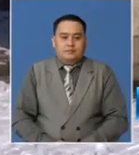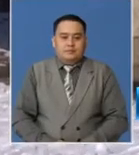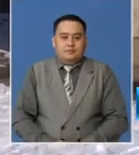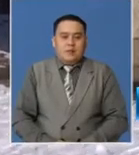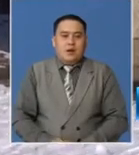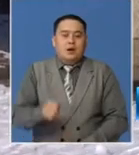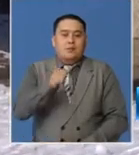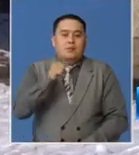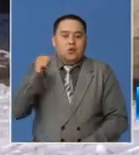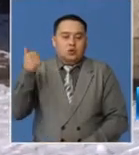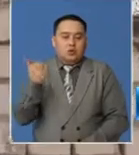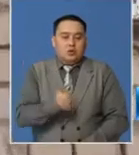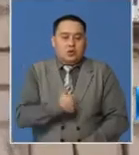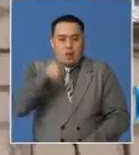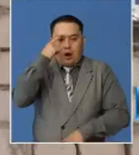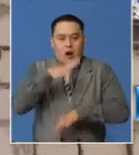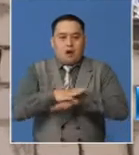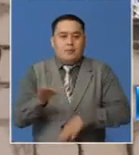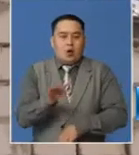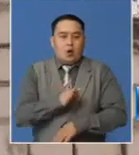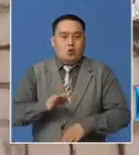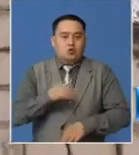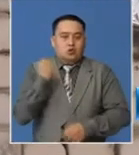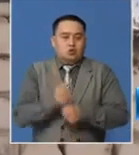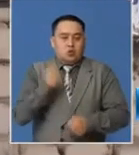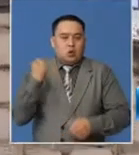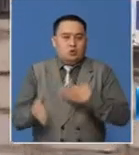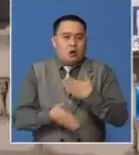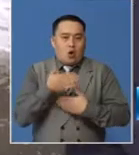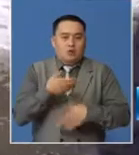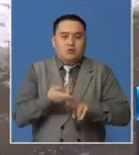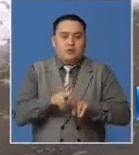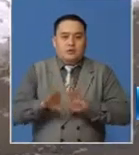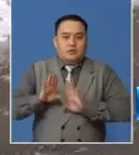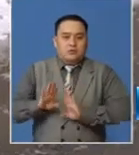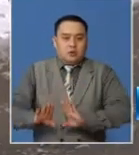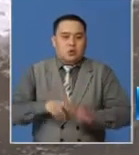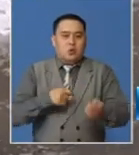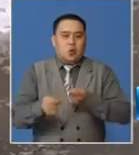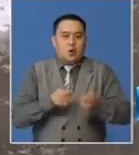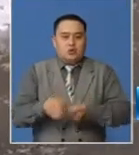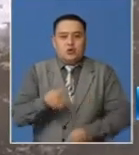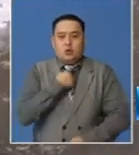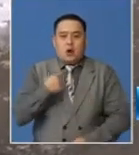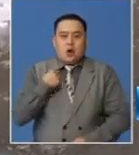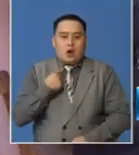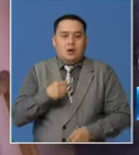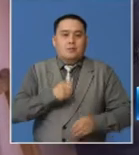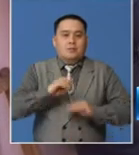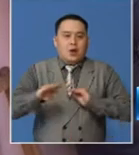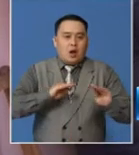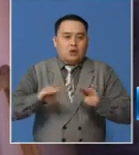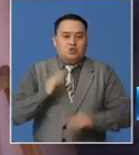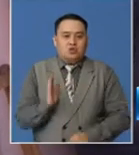На прошлой неделе аким области Амандык Баталов подверг жесткой критике работу своих заместителей и руководства областного центра по